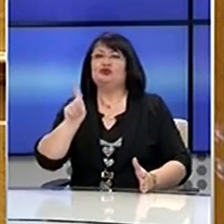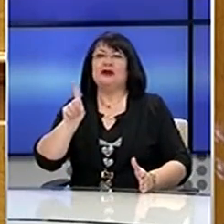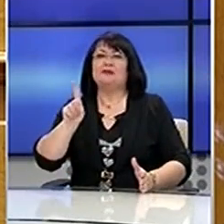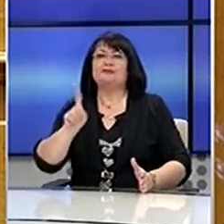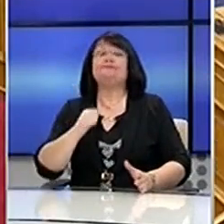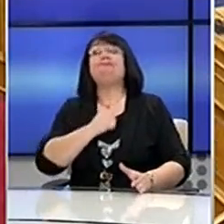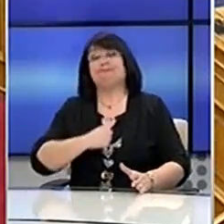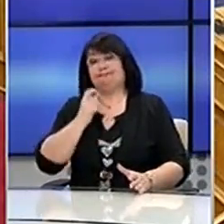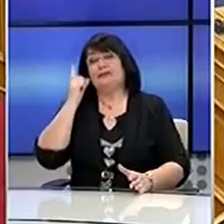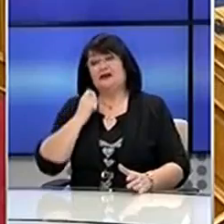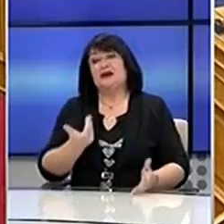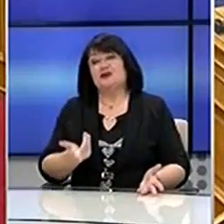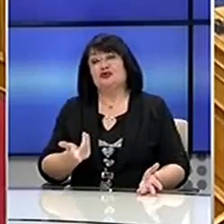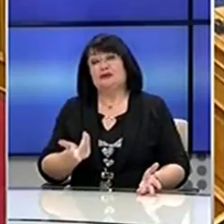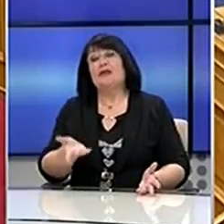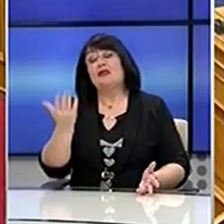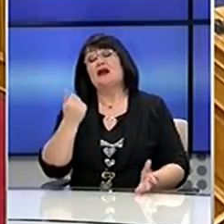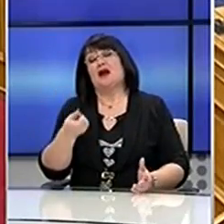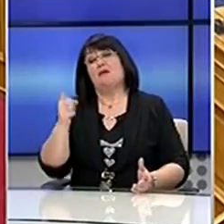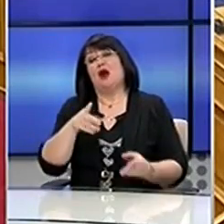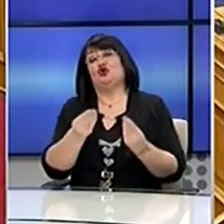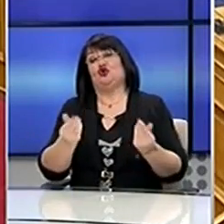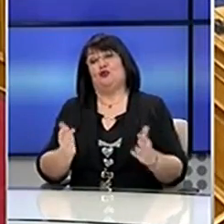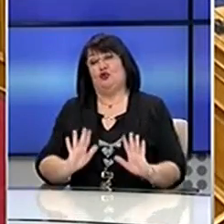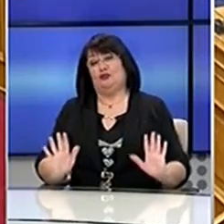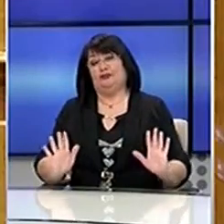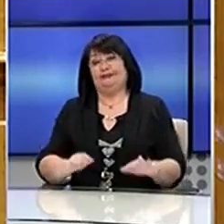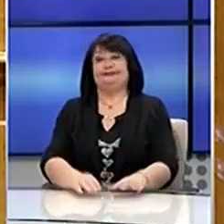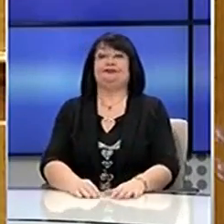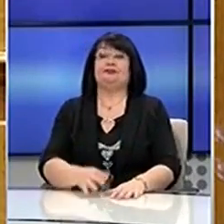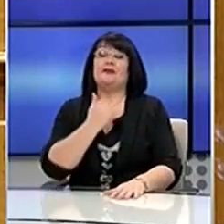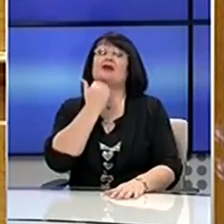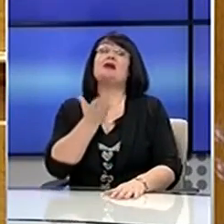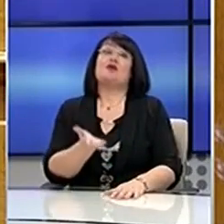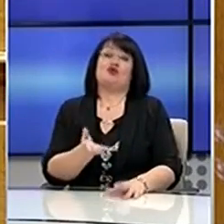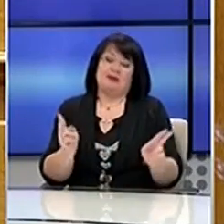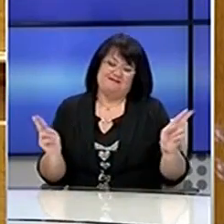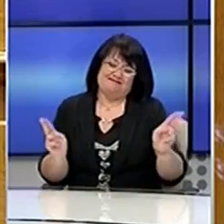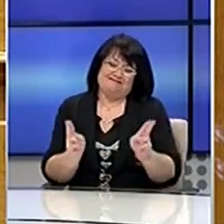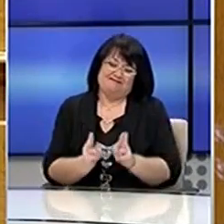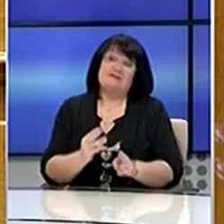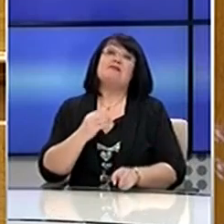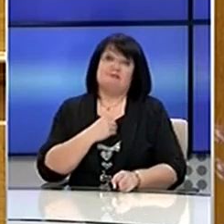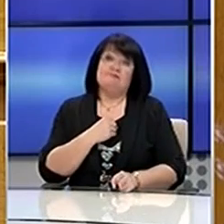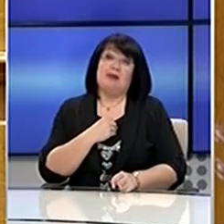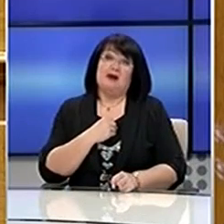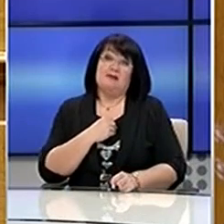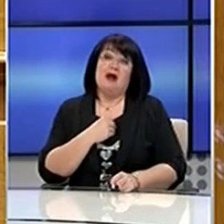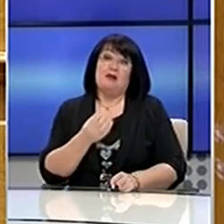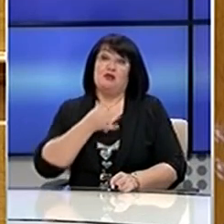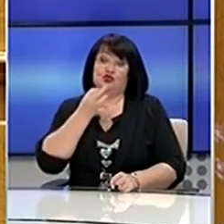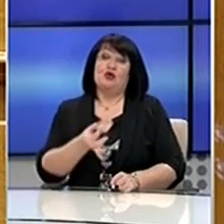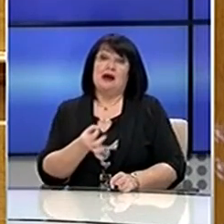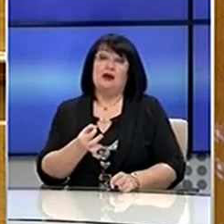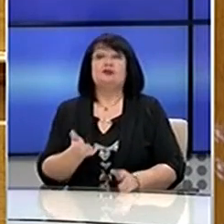απάντηση δυστυχώς την ξέρουμε σήμερα, κυρίες και κύριοι συνάδελφοι. Δεν μπορούμε να το κάνουμε. Λυπάμαι που το λέω, αλλά στην